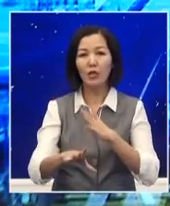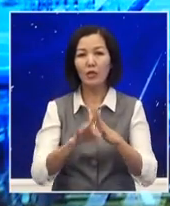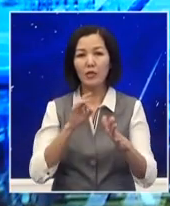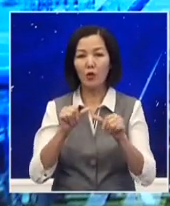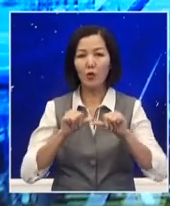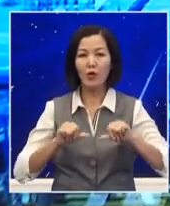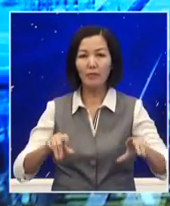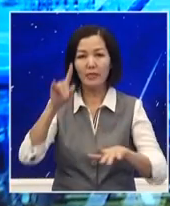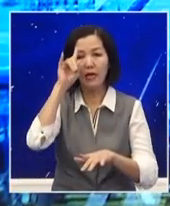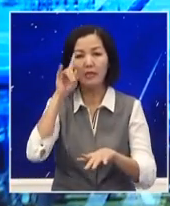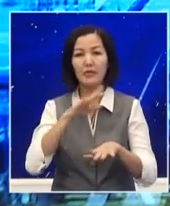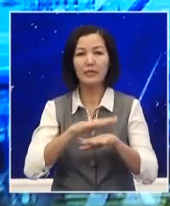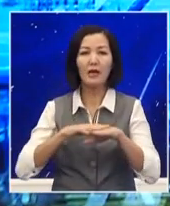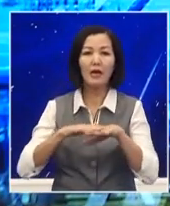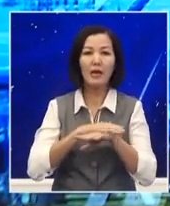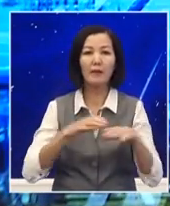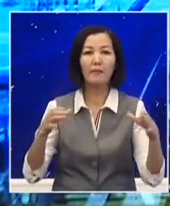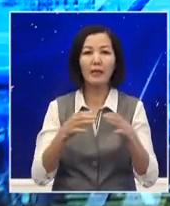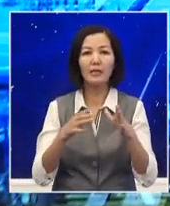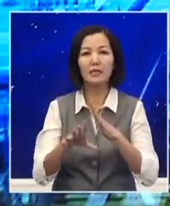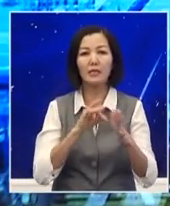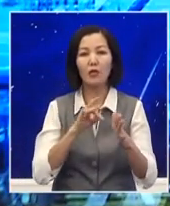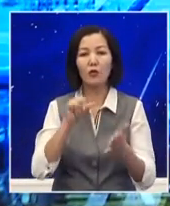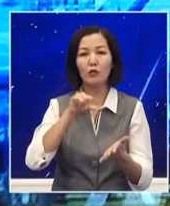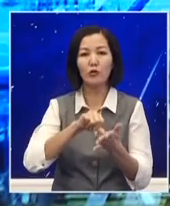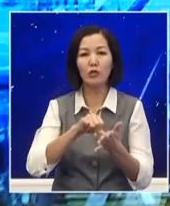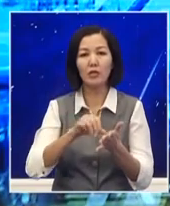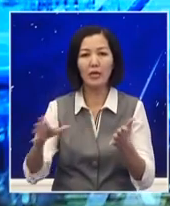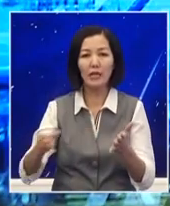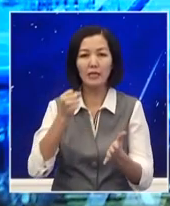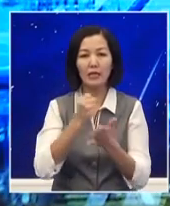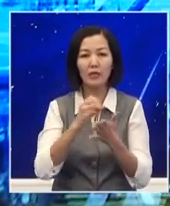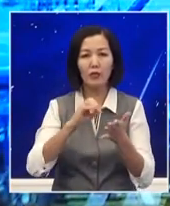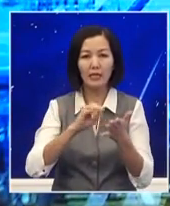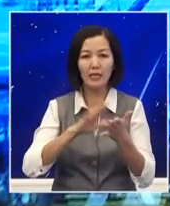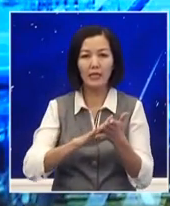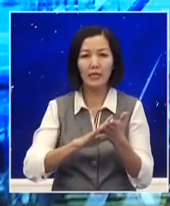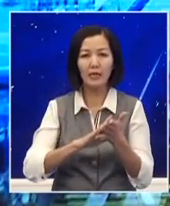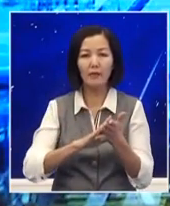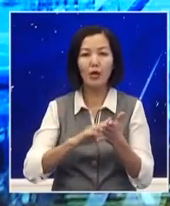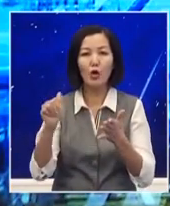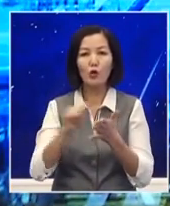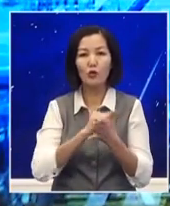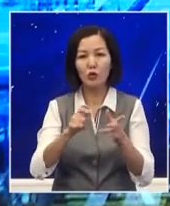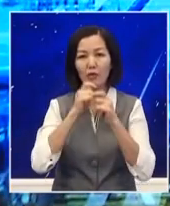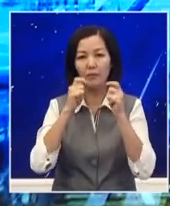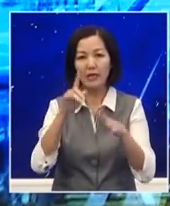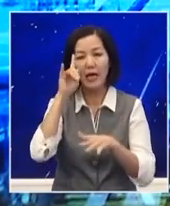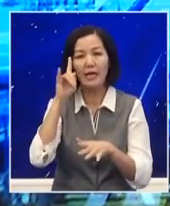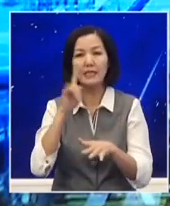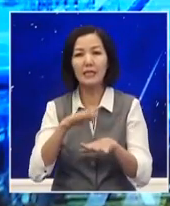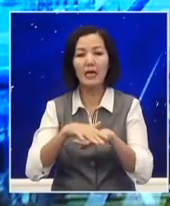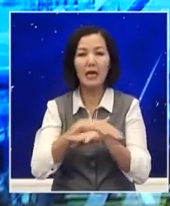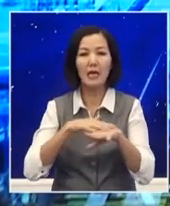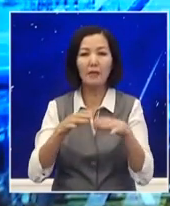Орталық сайлау комиссиясы Қазақстан халық партиясының сайлауға түсетін кандидаттарын тіркеп, арнайы куәлік берді. Қазақстан халық